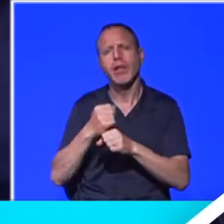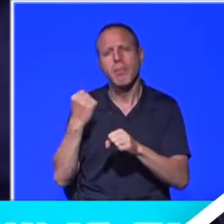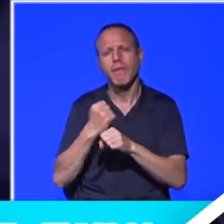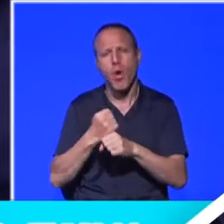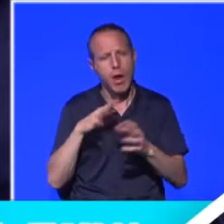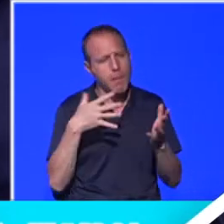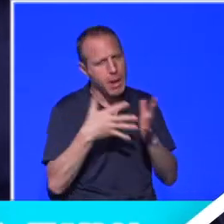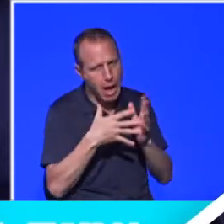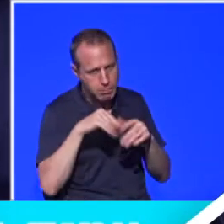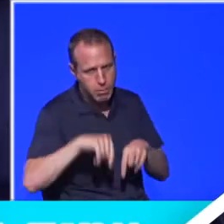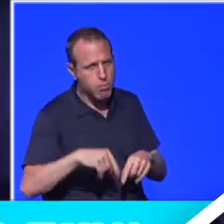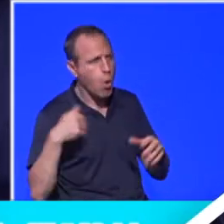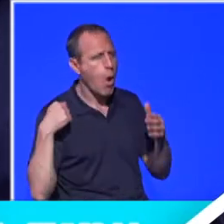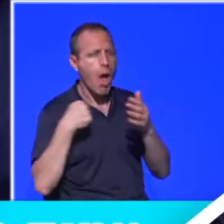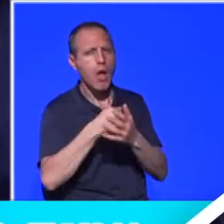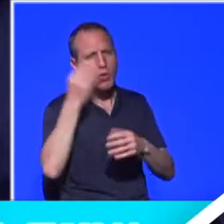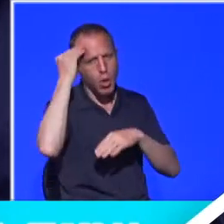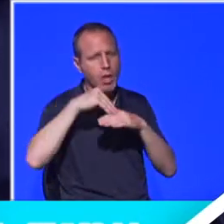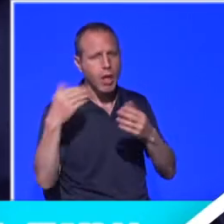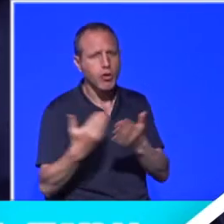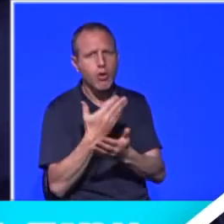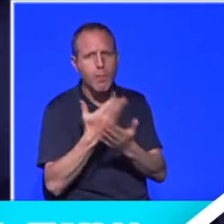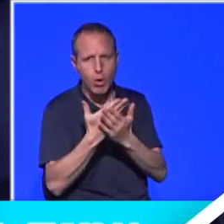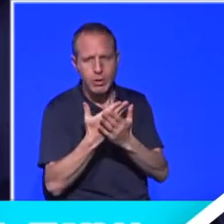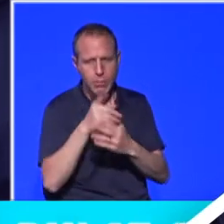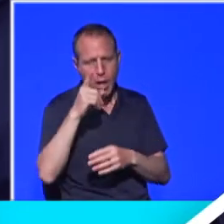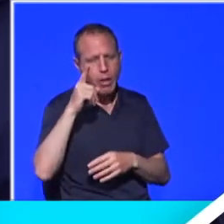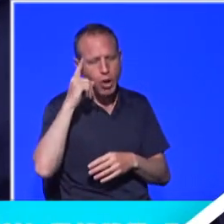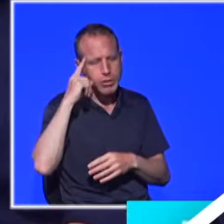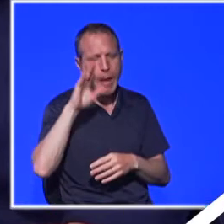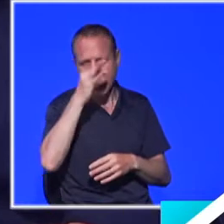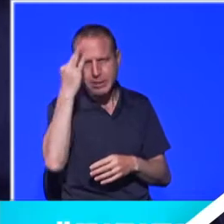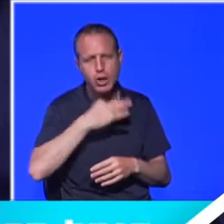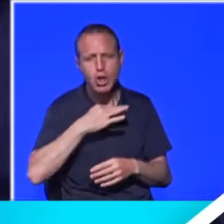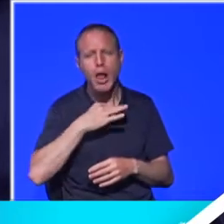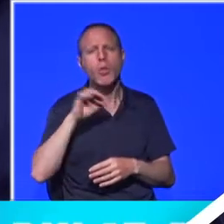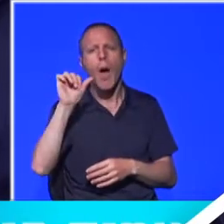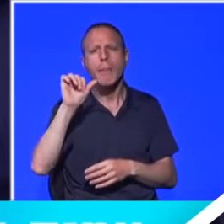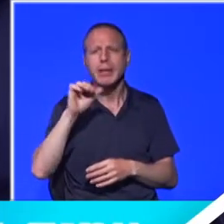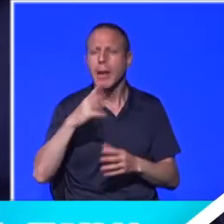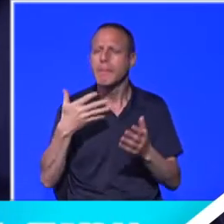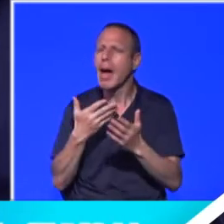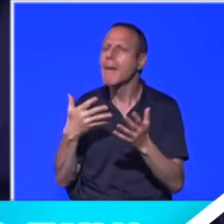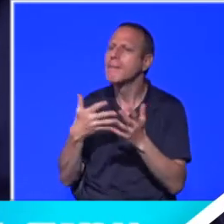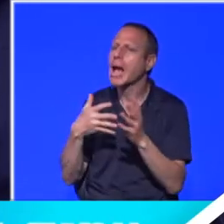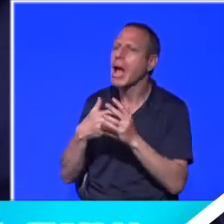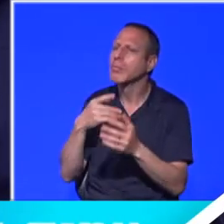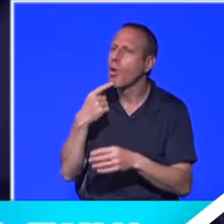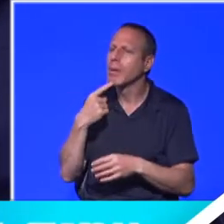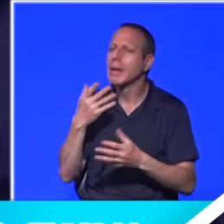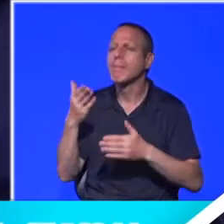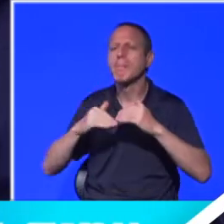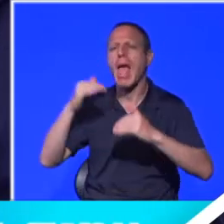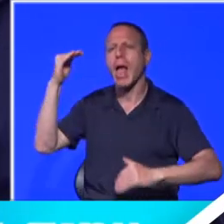ועד הודעה חדשה, מוכיחים, המזל שלנו, אתה יודע, אמציה? מה המחקרים אומרים? מחקרים מדברים על פערים, אבל כשאתה מסתכל